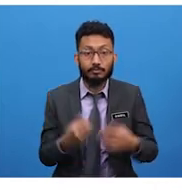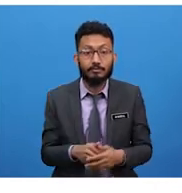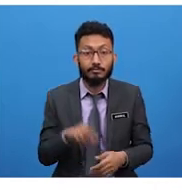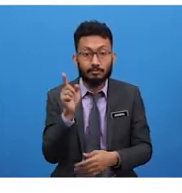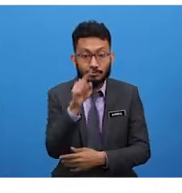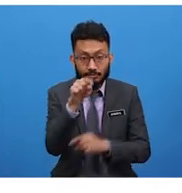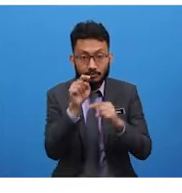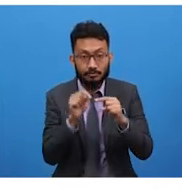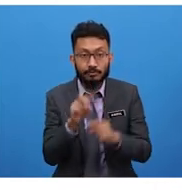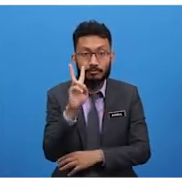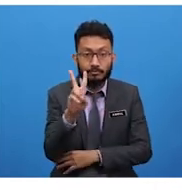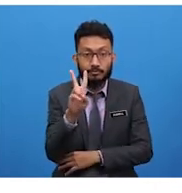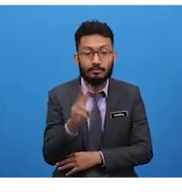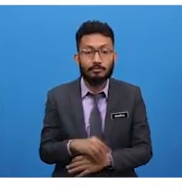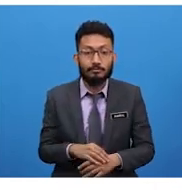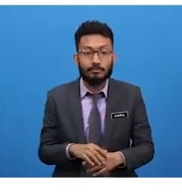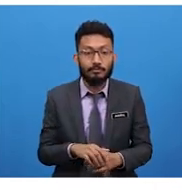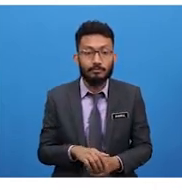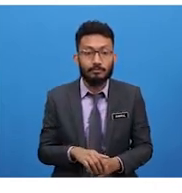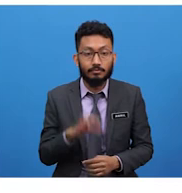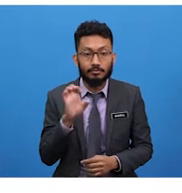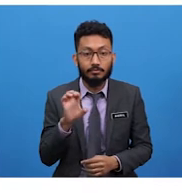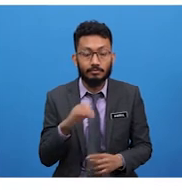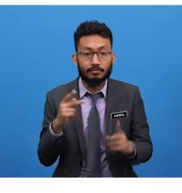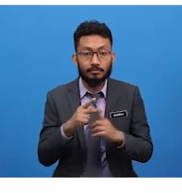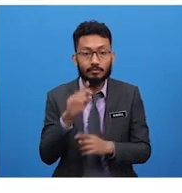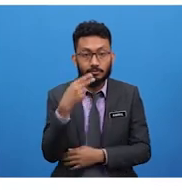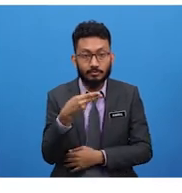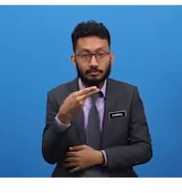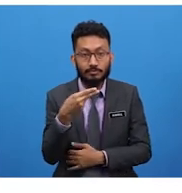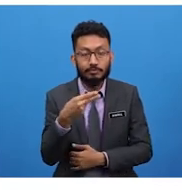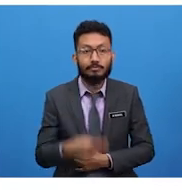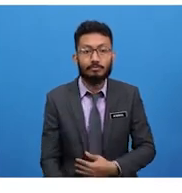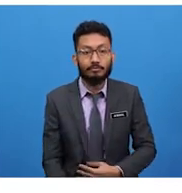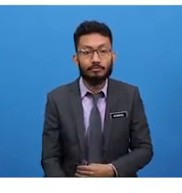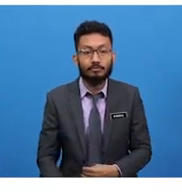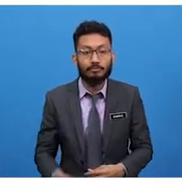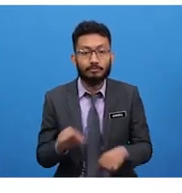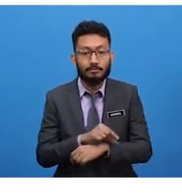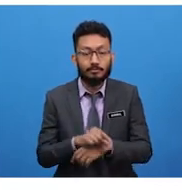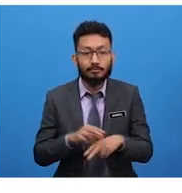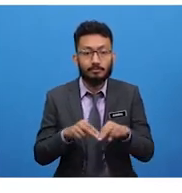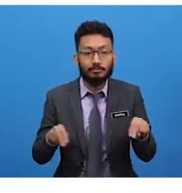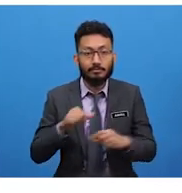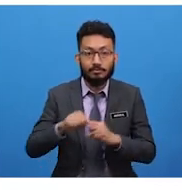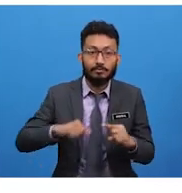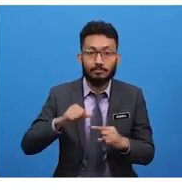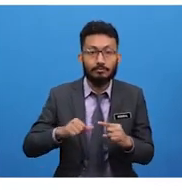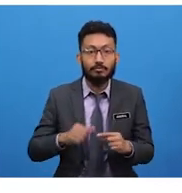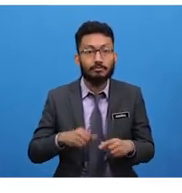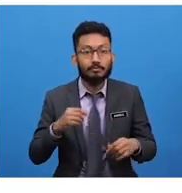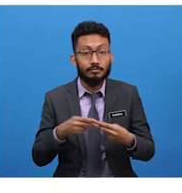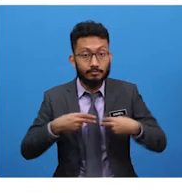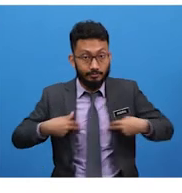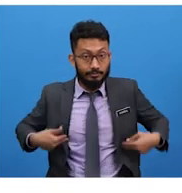Kedua, dari titik E ke titik H, gunakan ukuran keliling dada bahagi 4